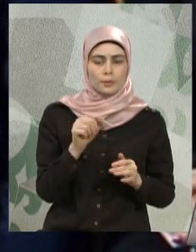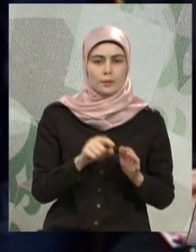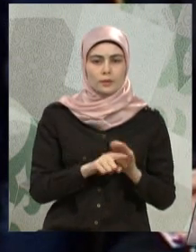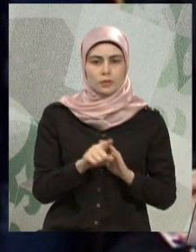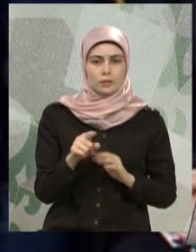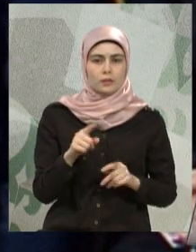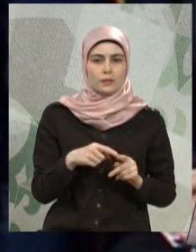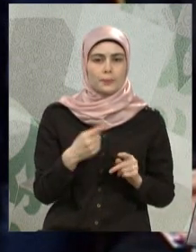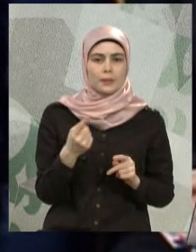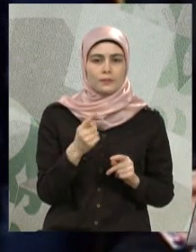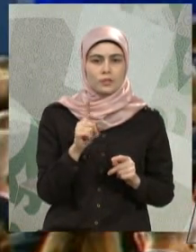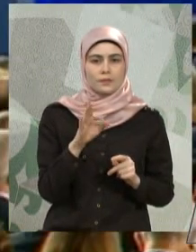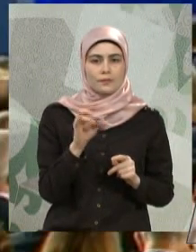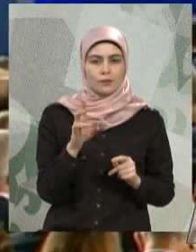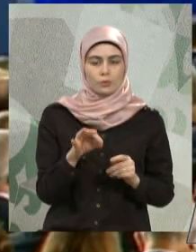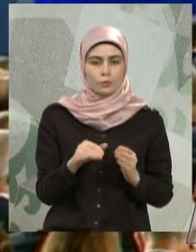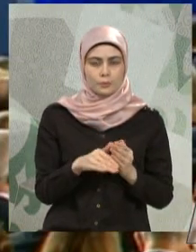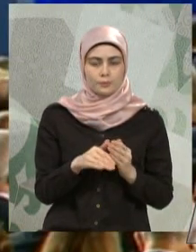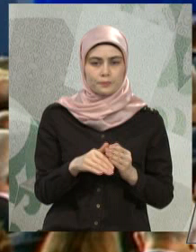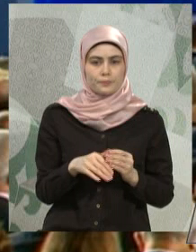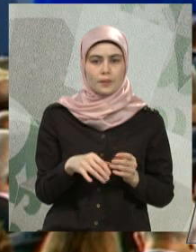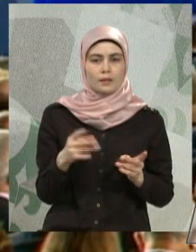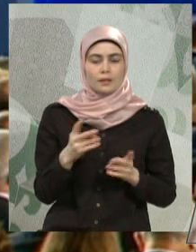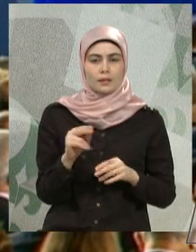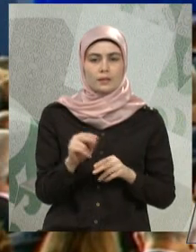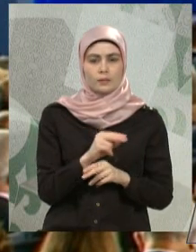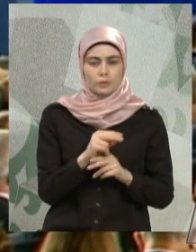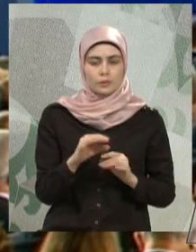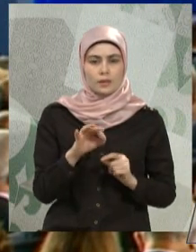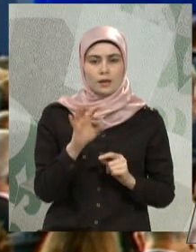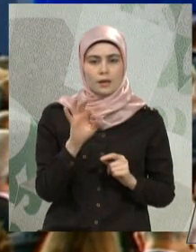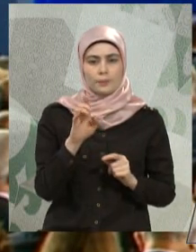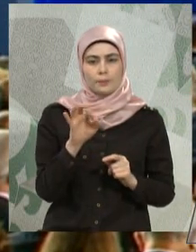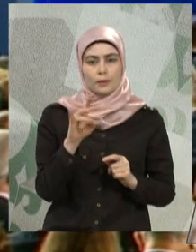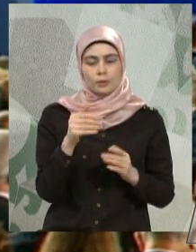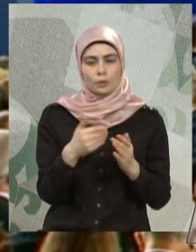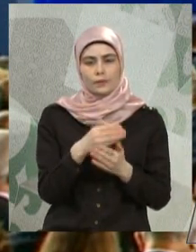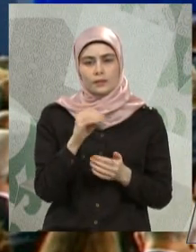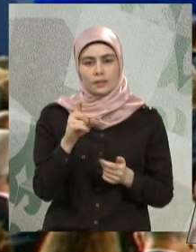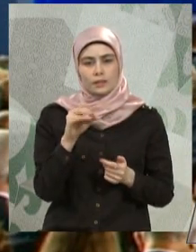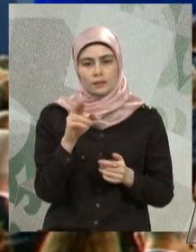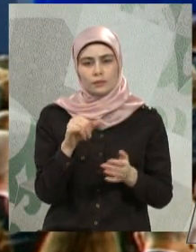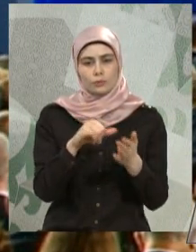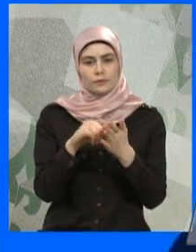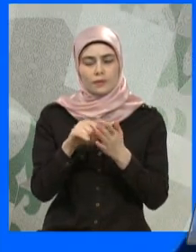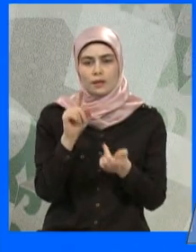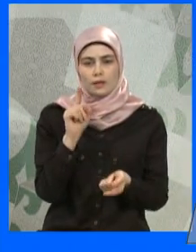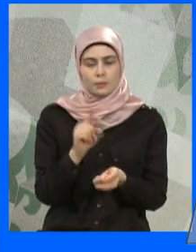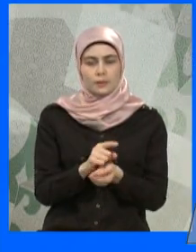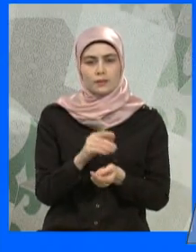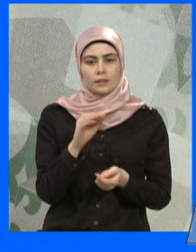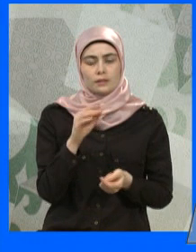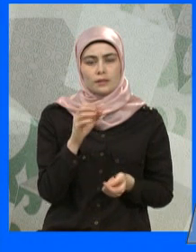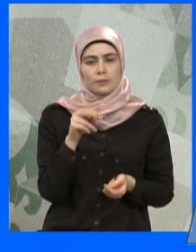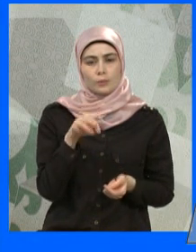звена здравоохранения. Предстоит отремонтировать и оборудовать новой техникой поликлиники, районные больницы, станции